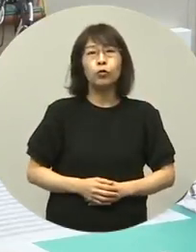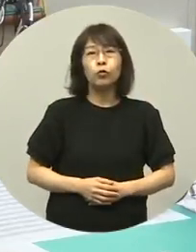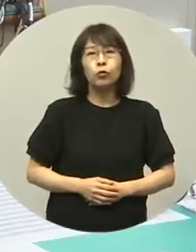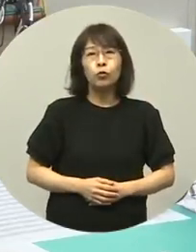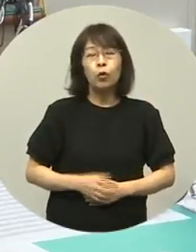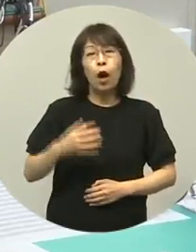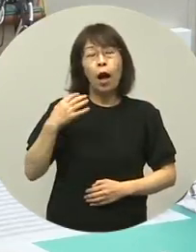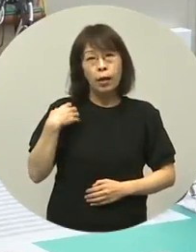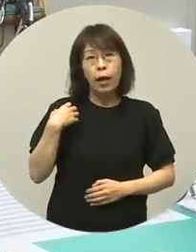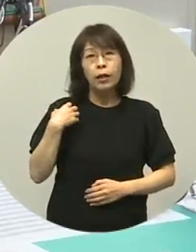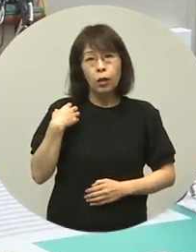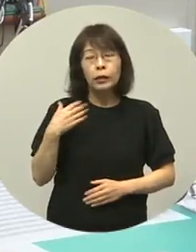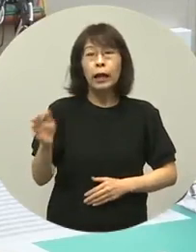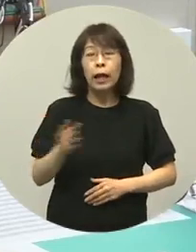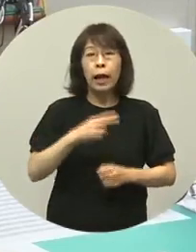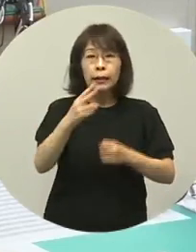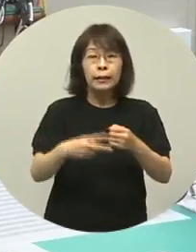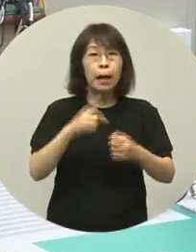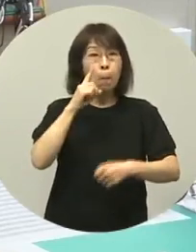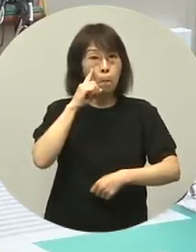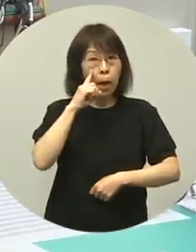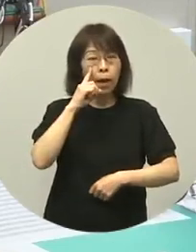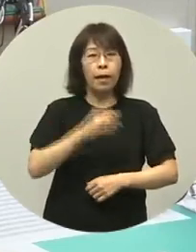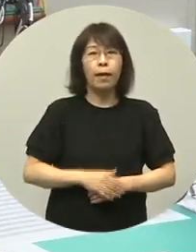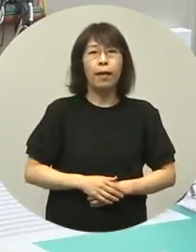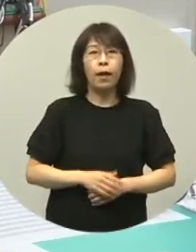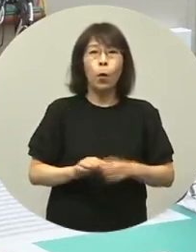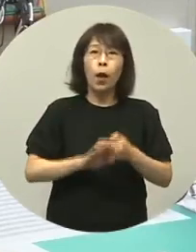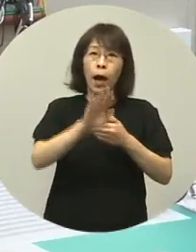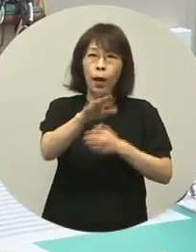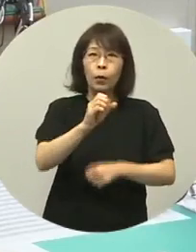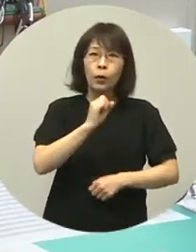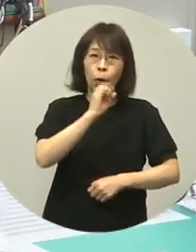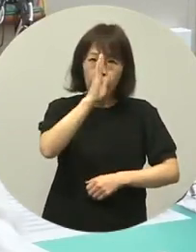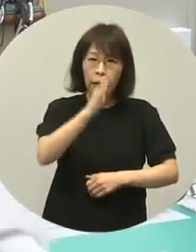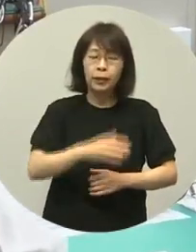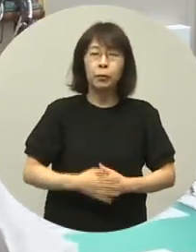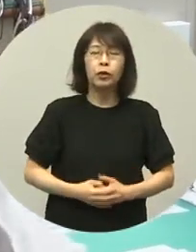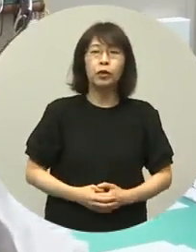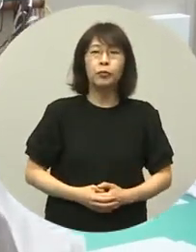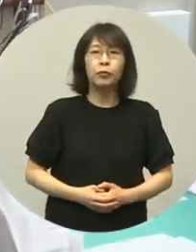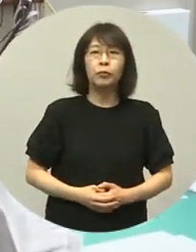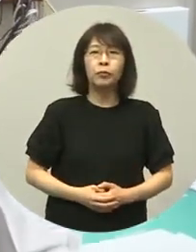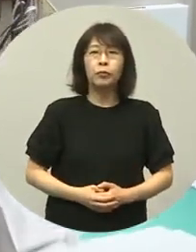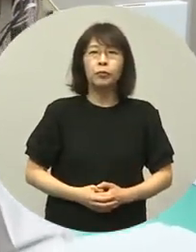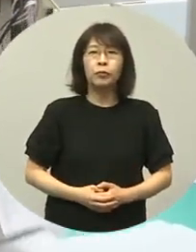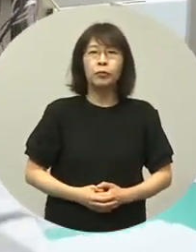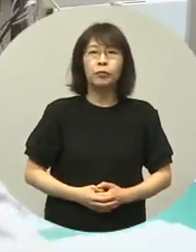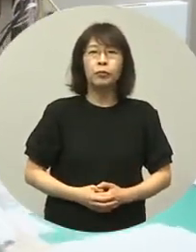地区を担当して2年目を迎えました。これからもよろしくお願いいたします。